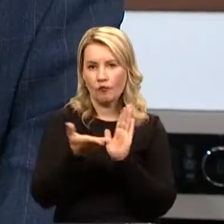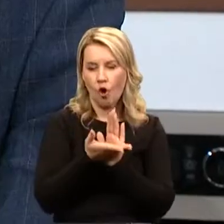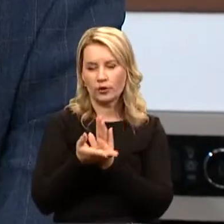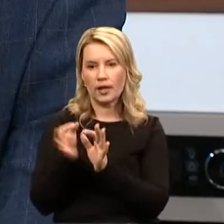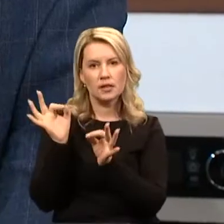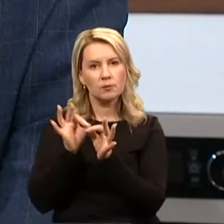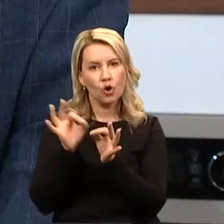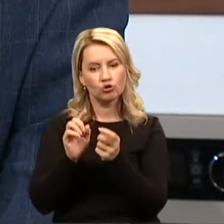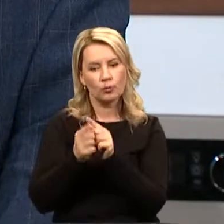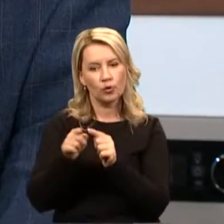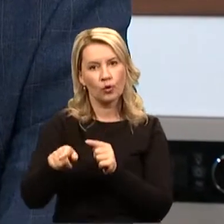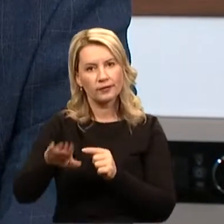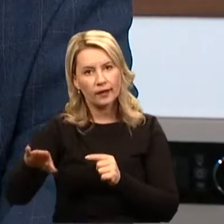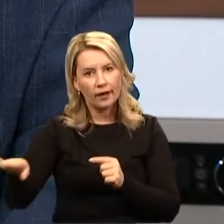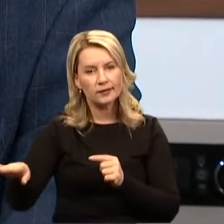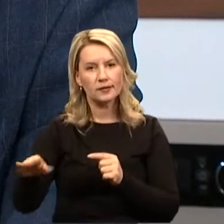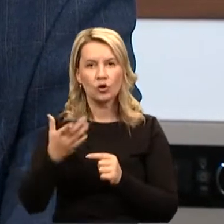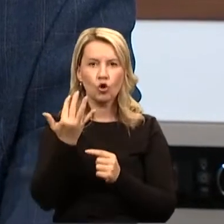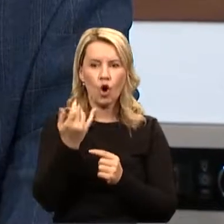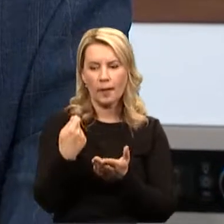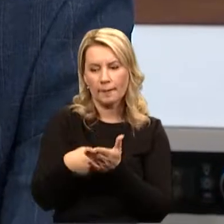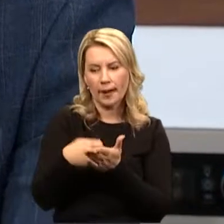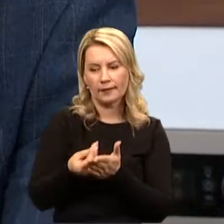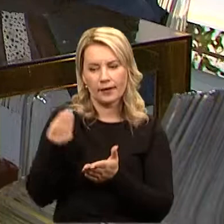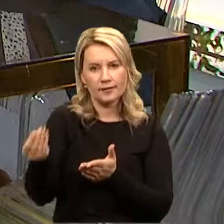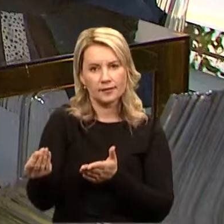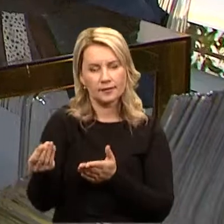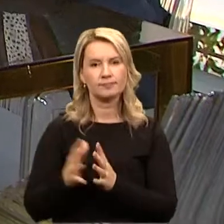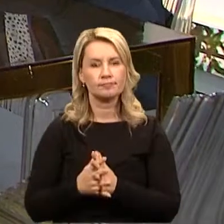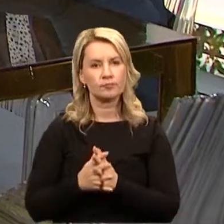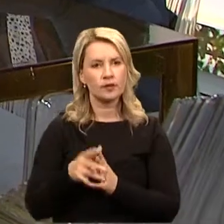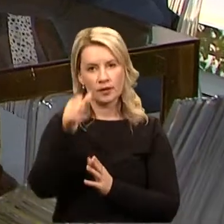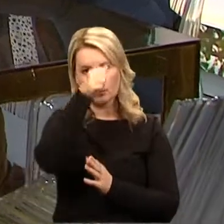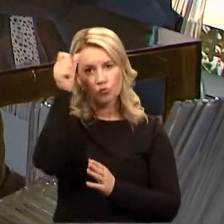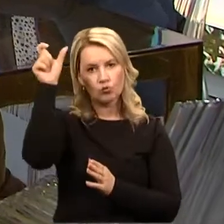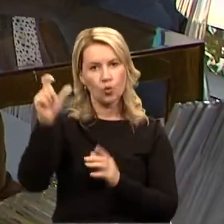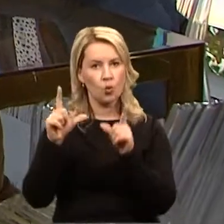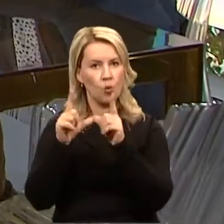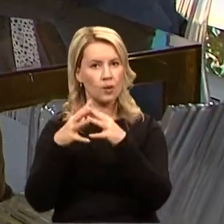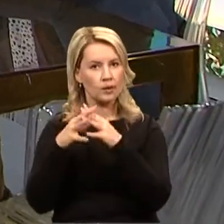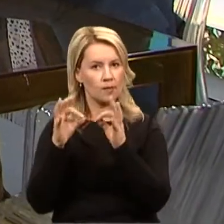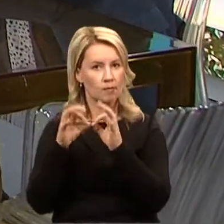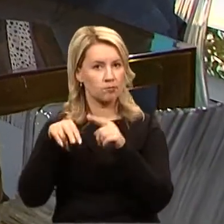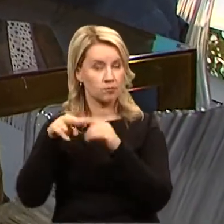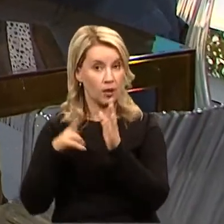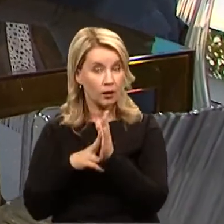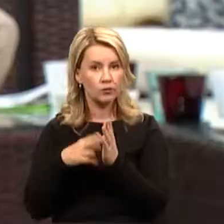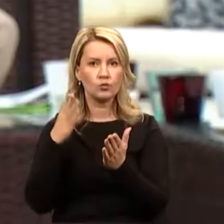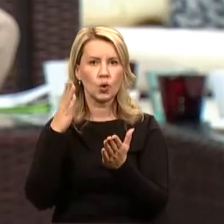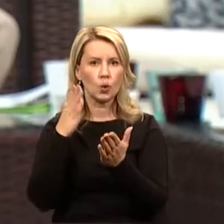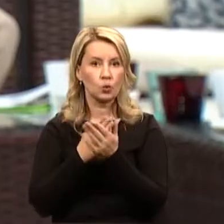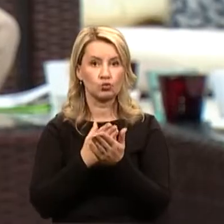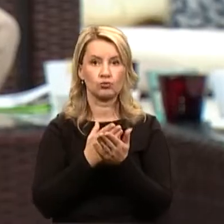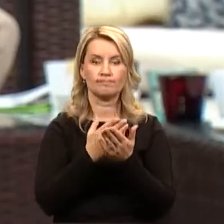s inženýrem Lukášem Urbánkem. Dobré odpoledne. Dobrý den. Tak možná už se některé maminky v porodnici setkaly s tím, že